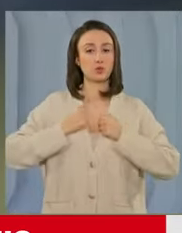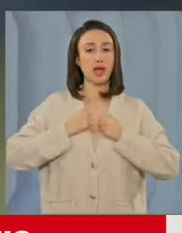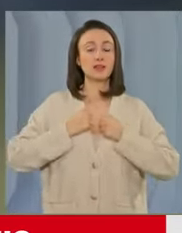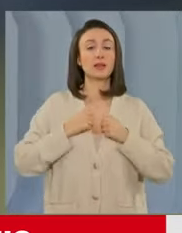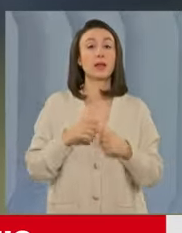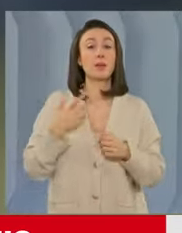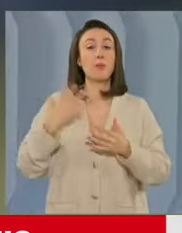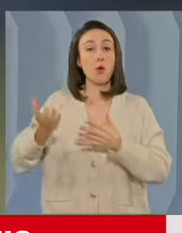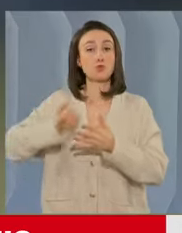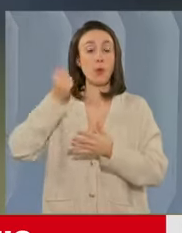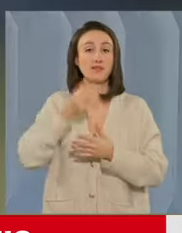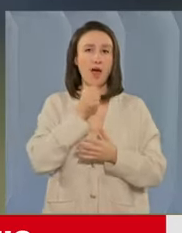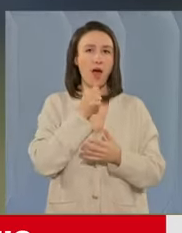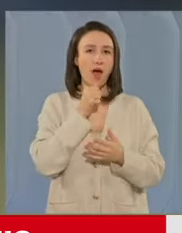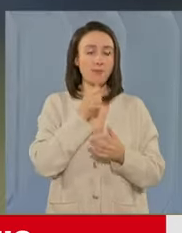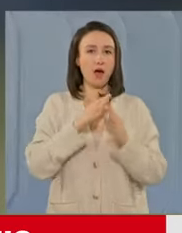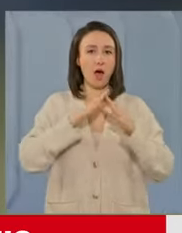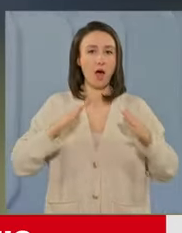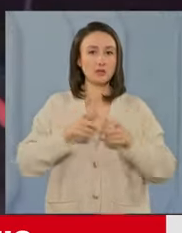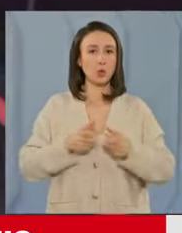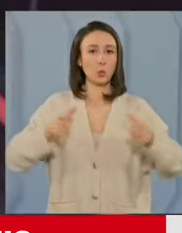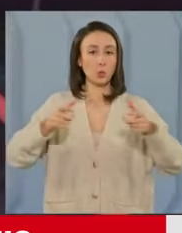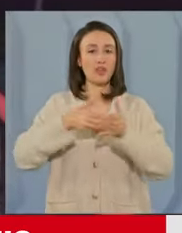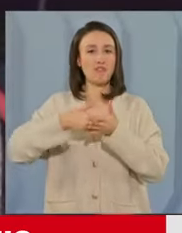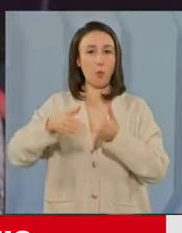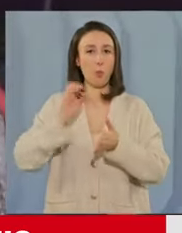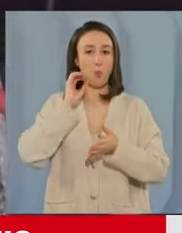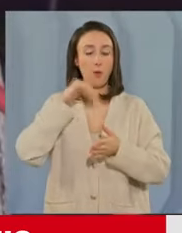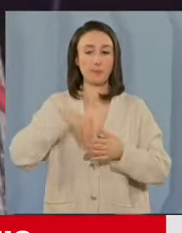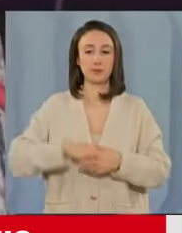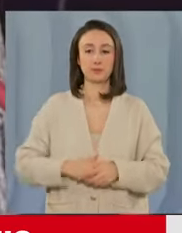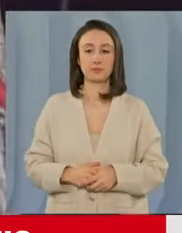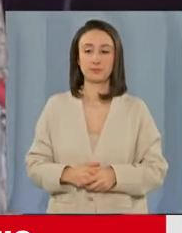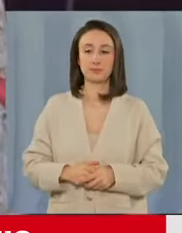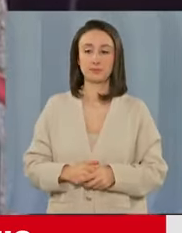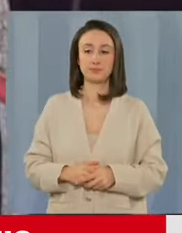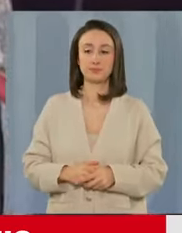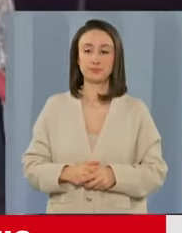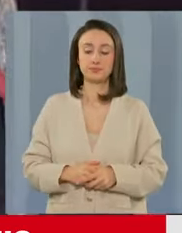extrage apa din casele și curțile afectate dar și pentru evacuarea oamenilor Eee